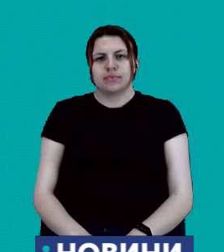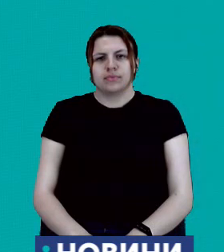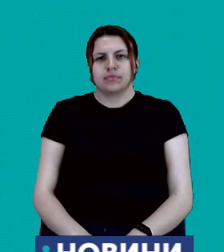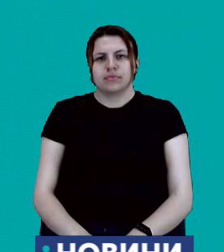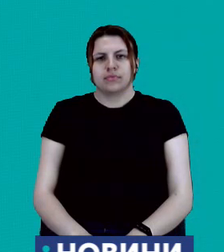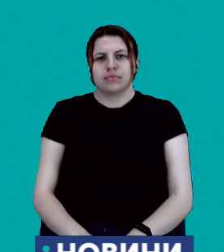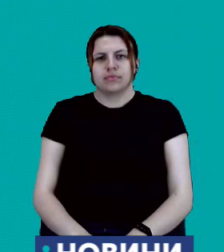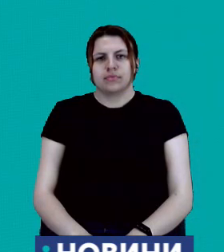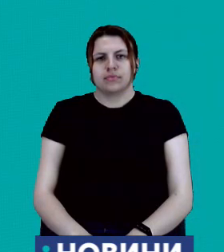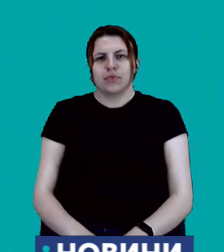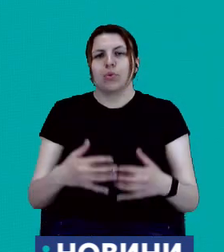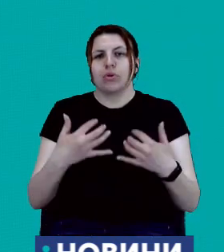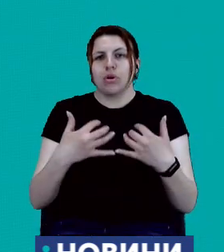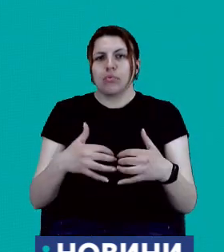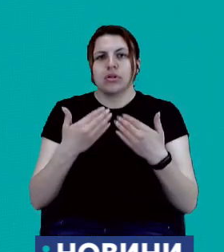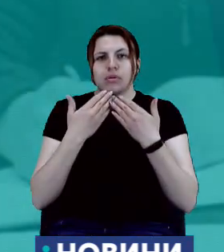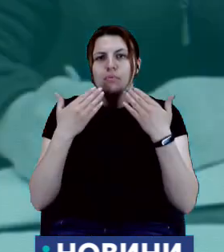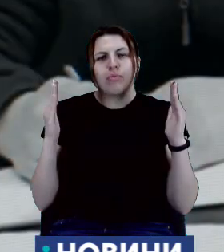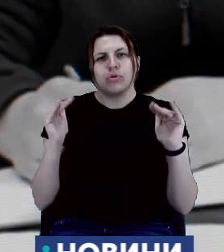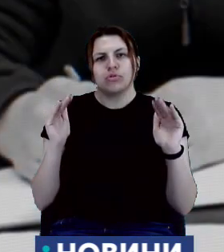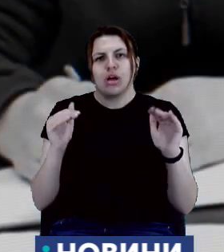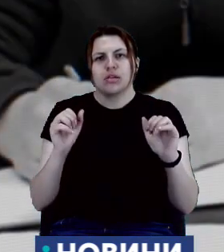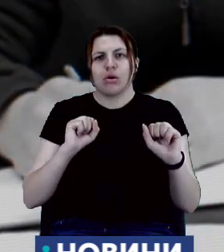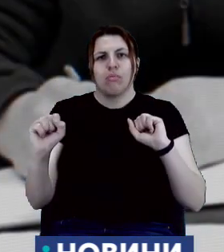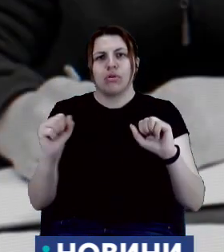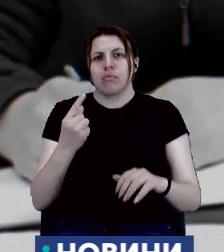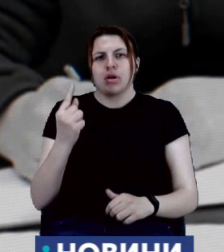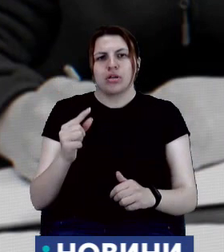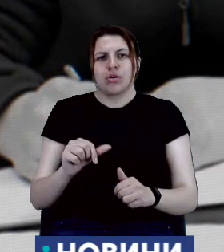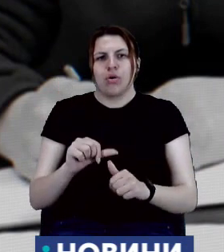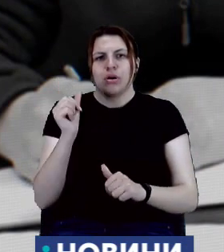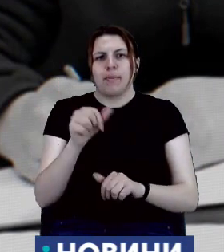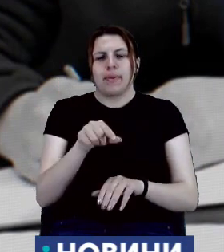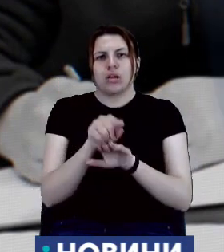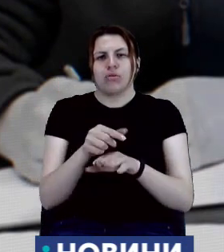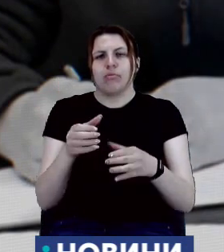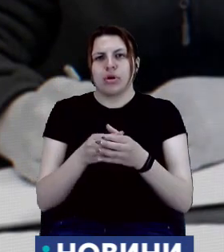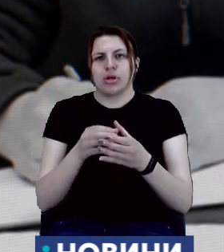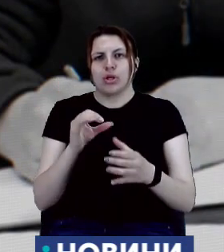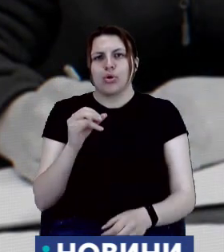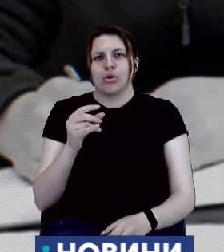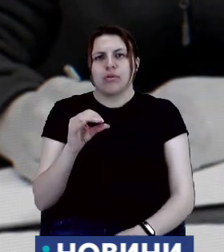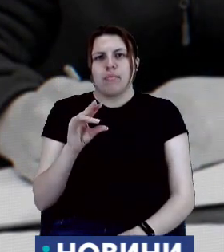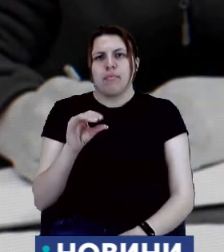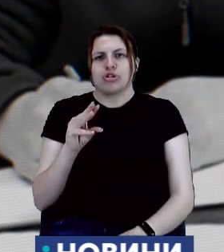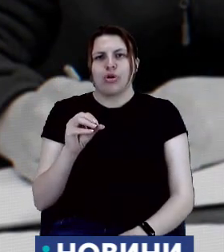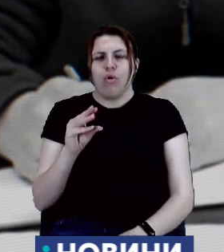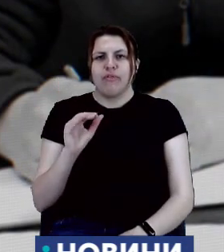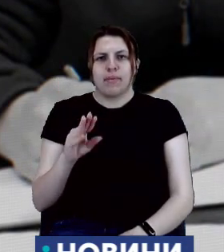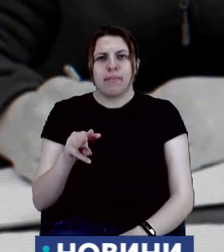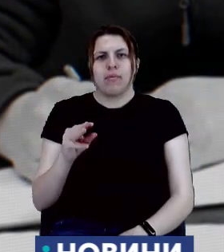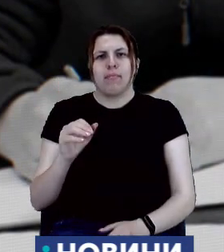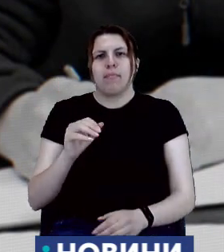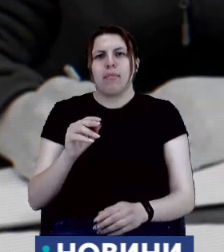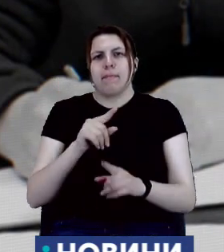У Краматорську попрощалися з командиром 1-ї окремої танкової бригади Юрієм Межаковим. Помер підполковник